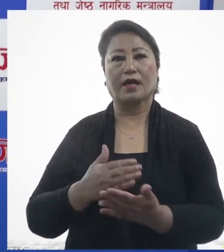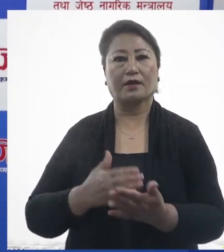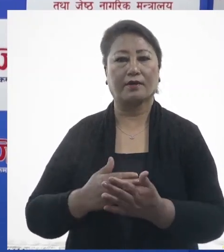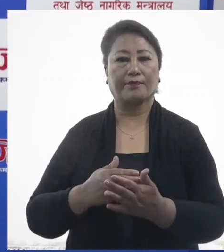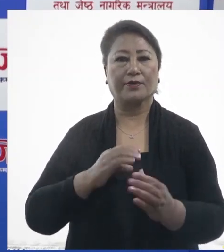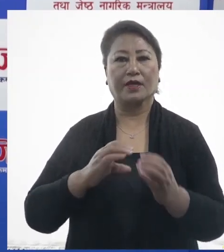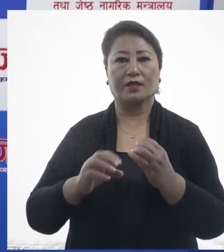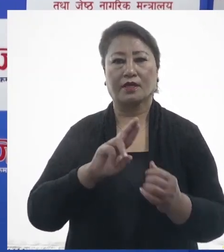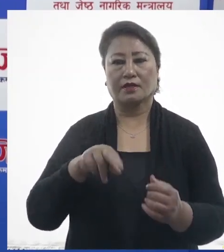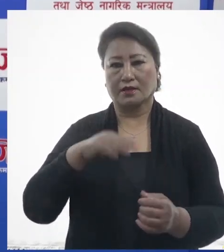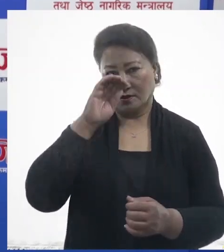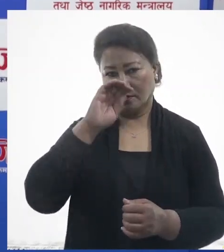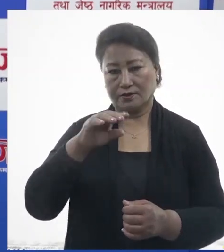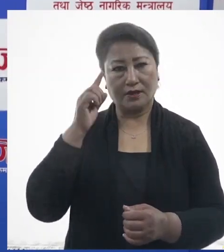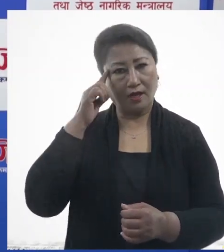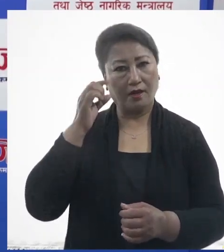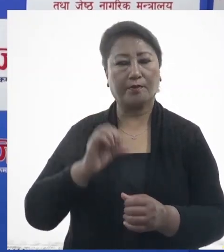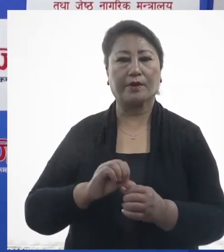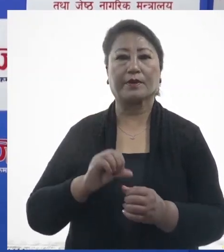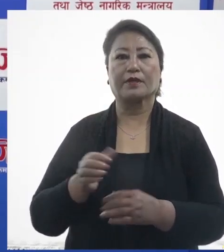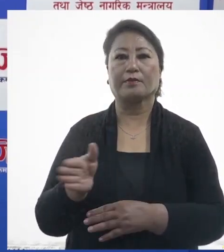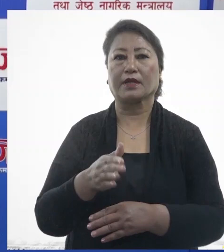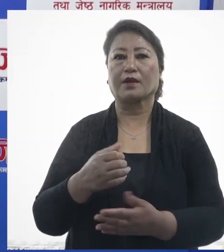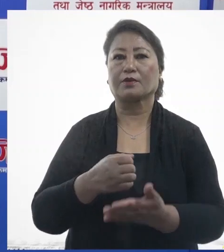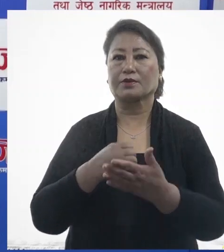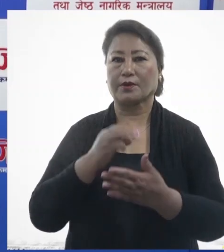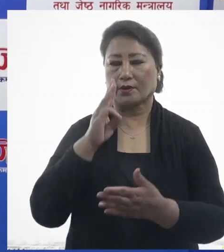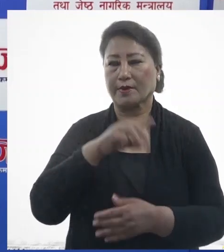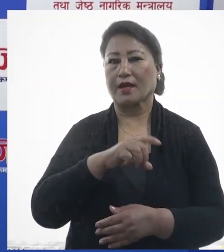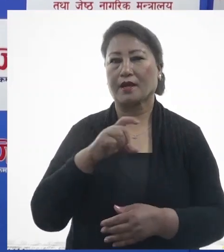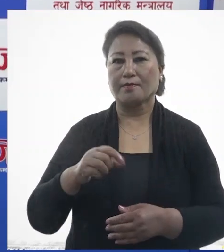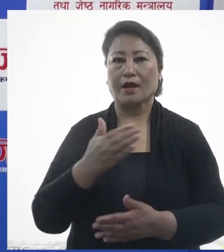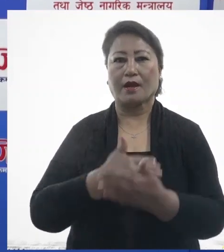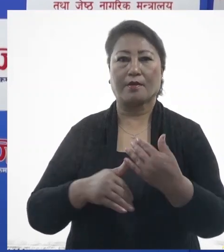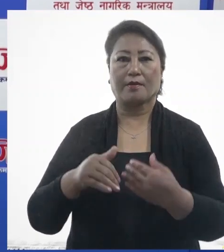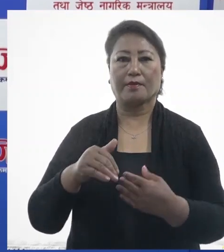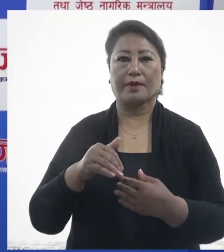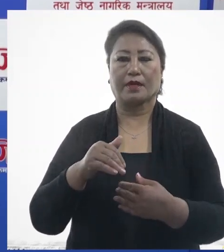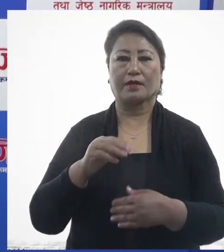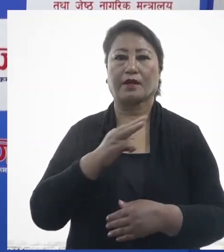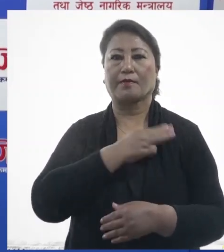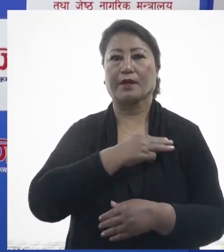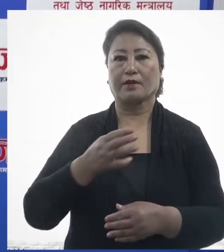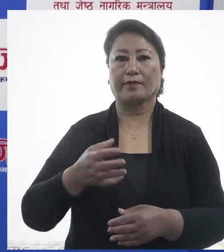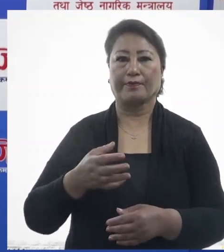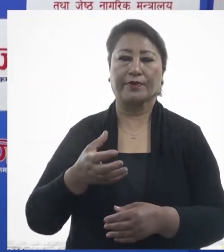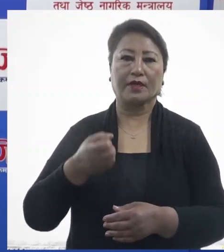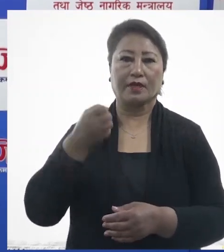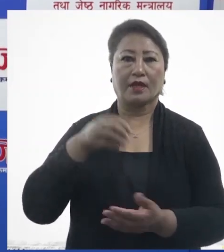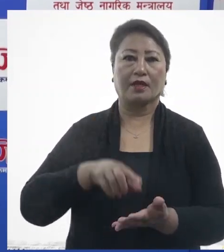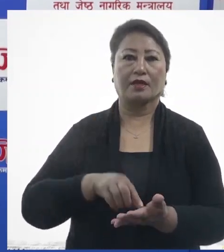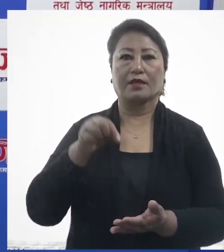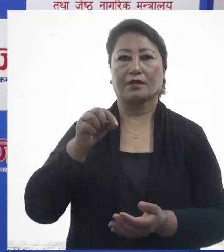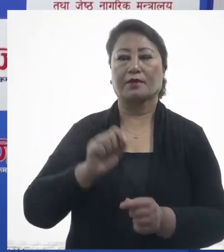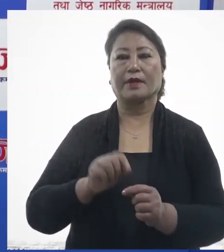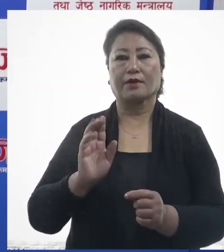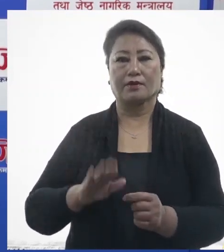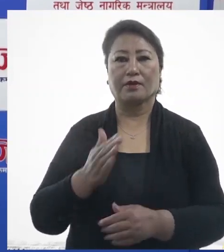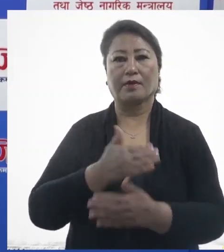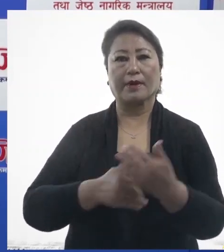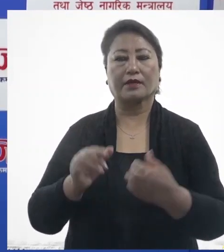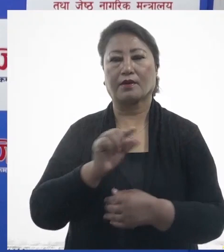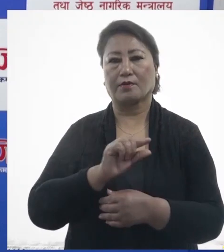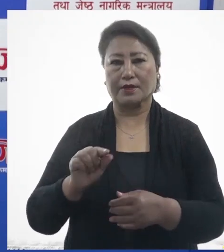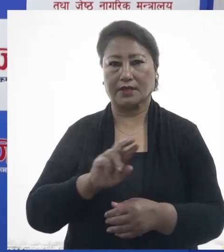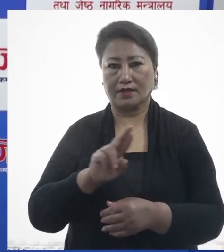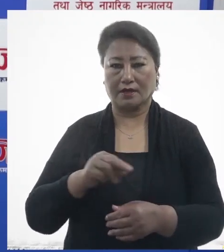कार्यक्रम सञ्चार तथा सूचना प्रविधि मन्त्रालयको सहयोगमा नेपाल अपाङ्ग मानवाधिकार केन्द्रले तयार पारेको हो